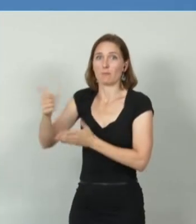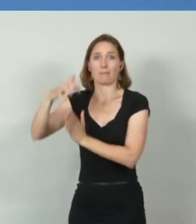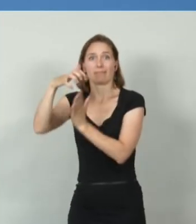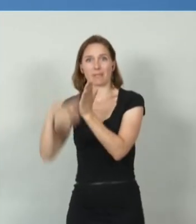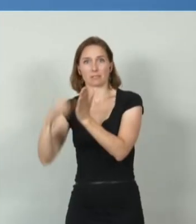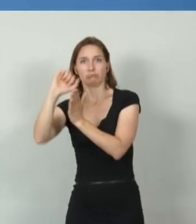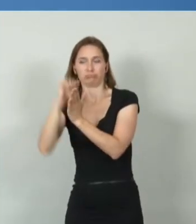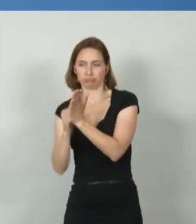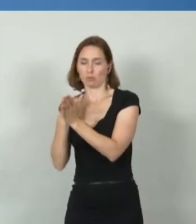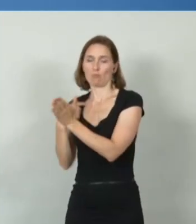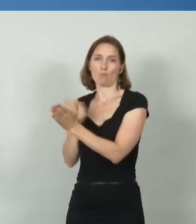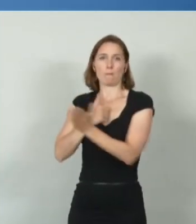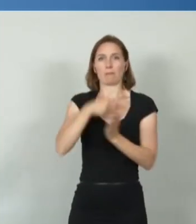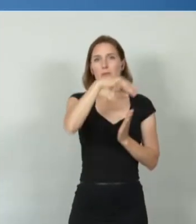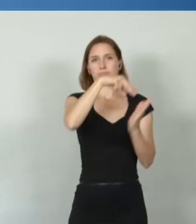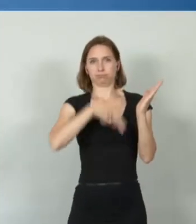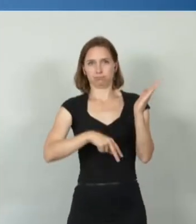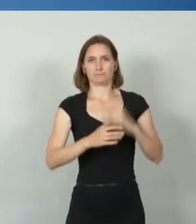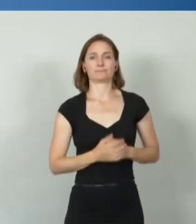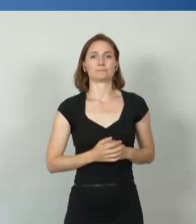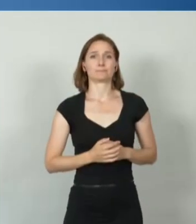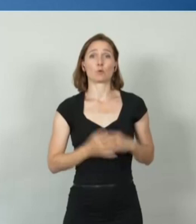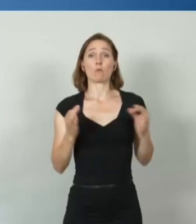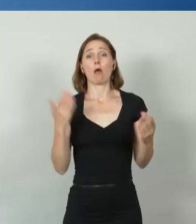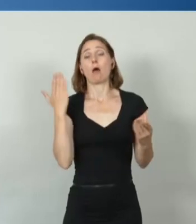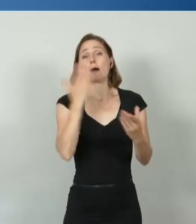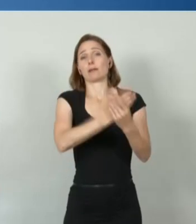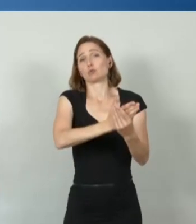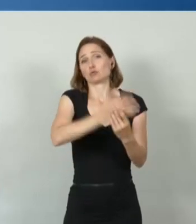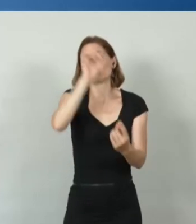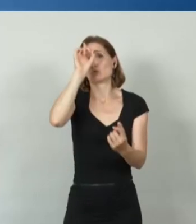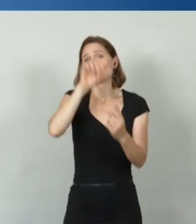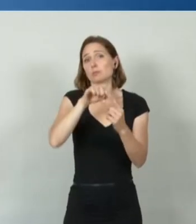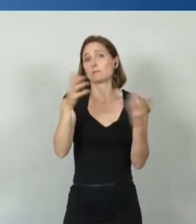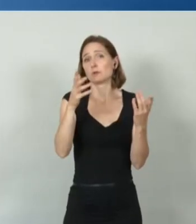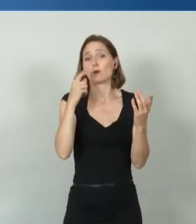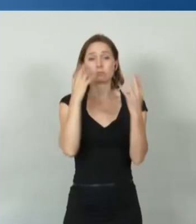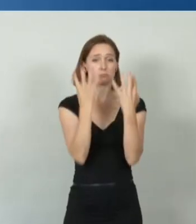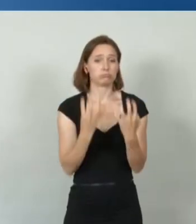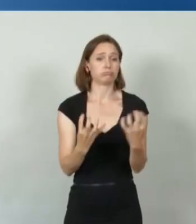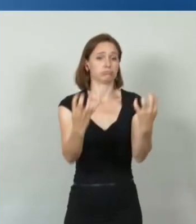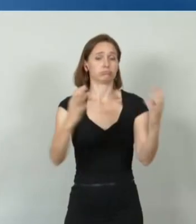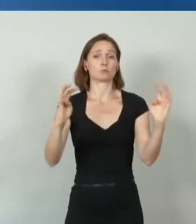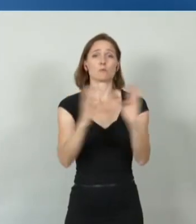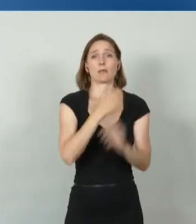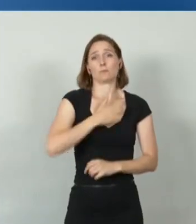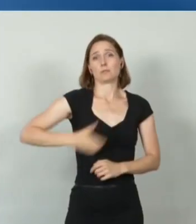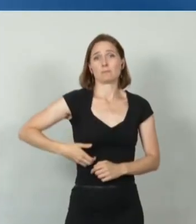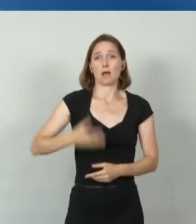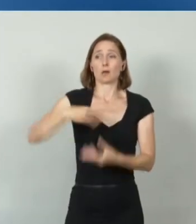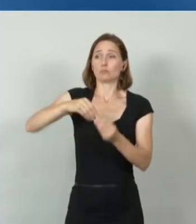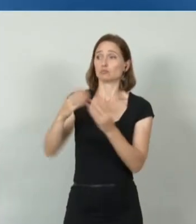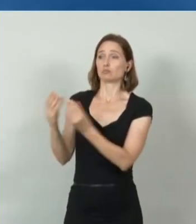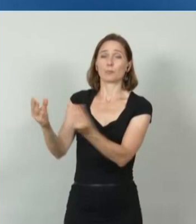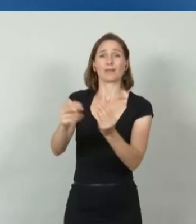cette intervention est là pour objet de rapporter tout simplement au conseil municipal et aux habitants et habitants de Grenoble les récentes